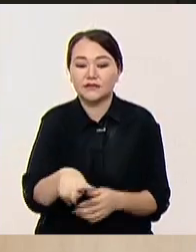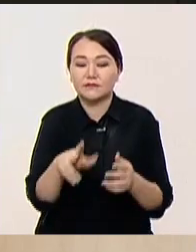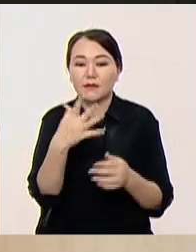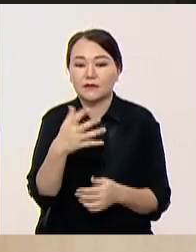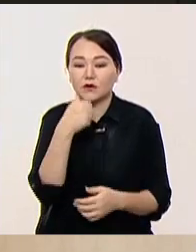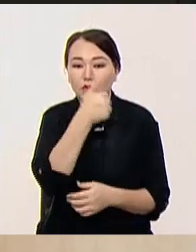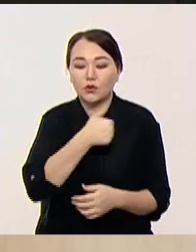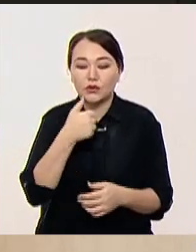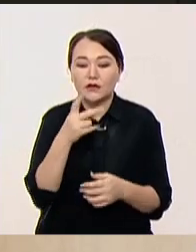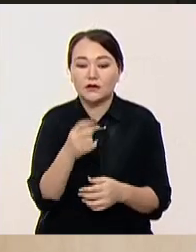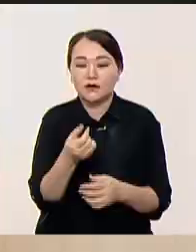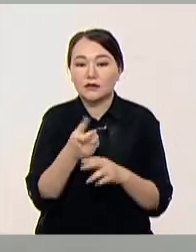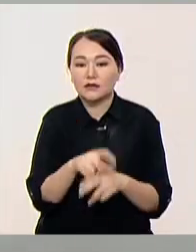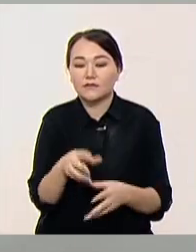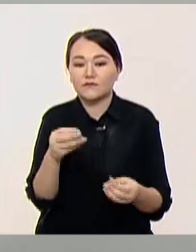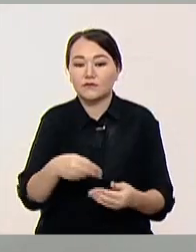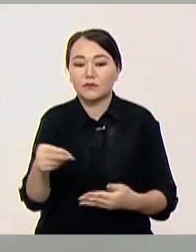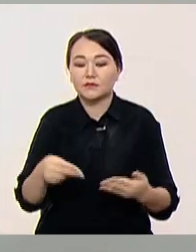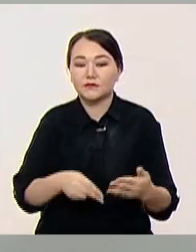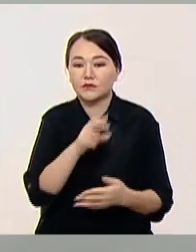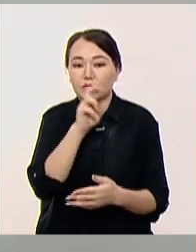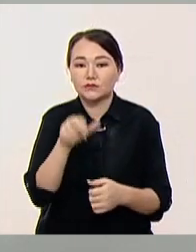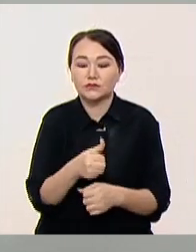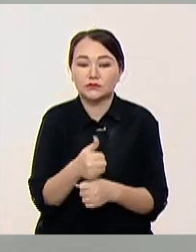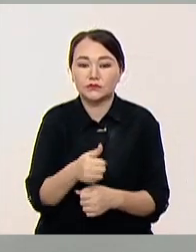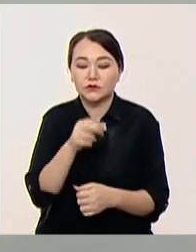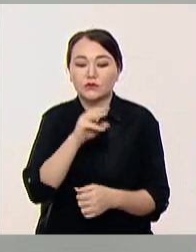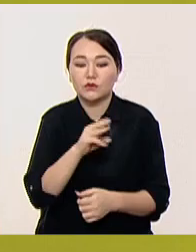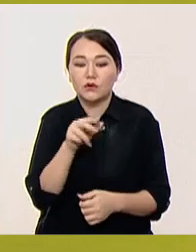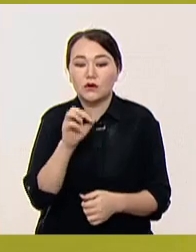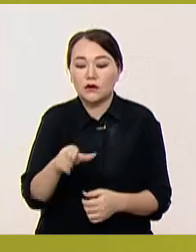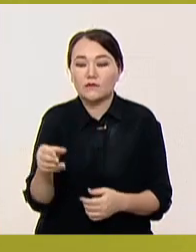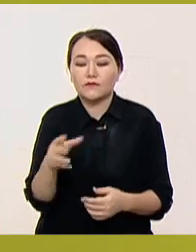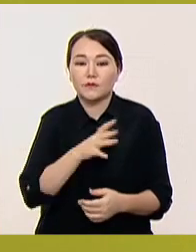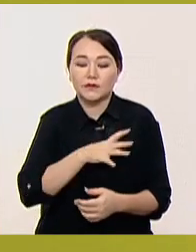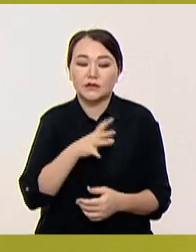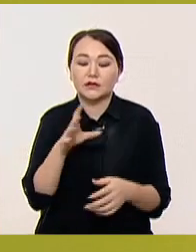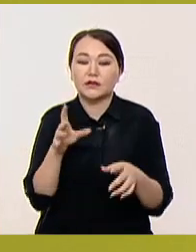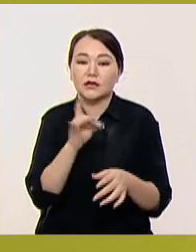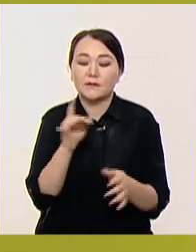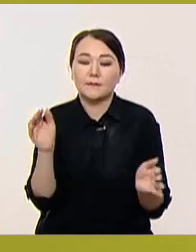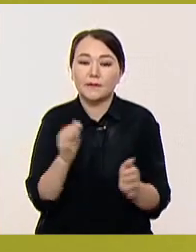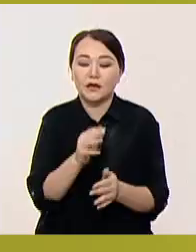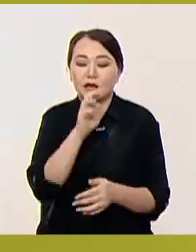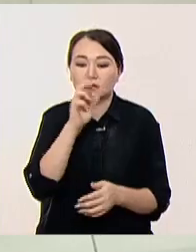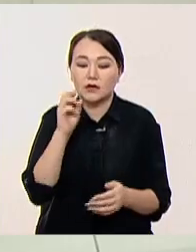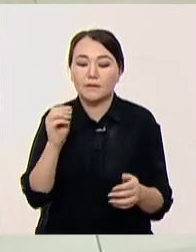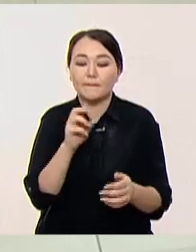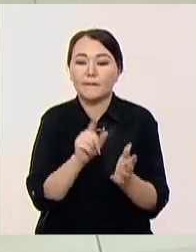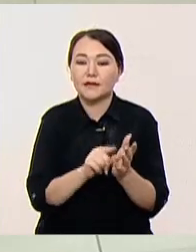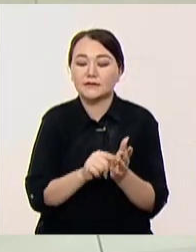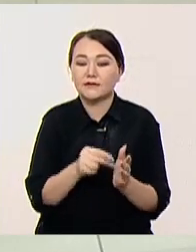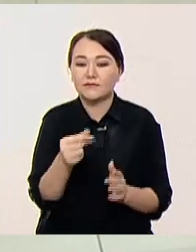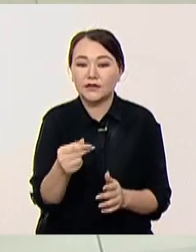2023-2025 годы. Накануне его подписал глава государства Касым-Жомарт Токаев. Так, минимальный размер государственной базовой пенсионной